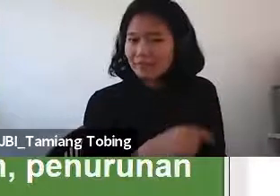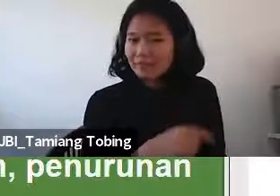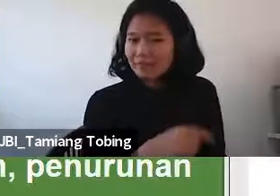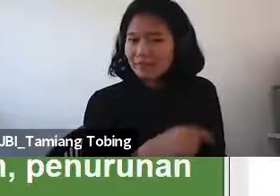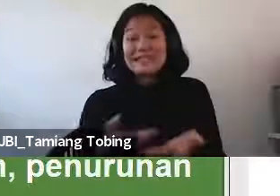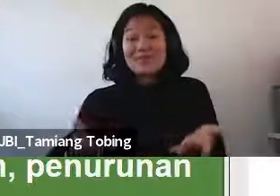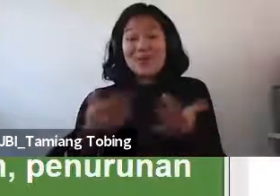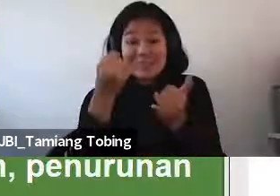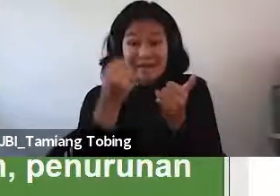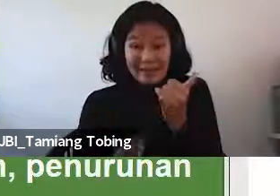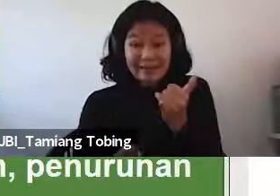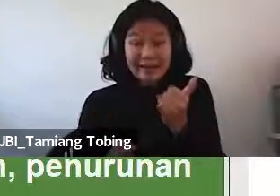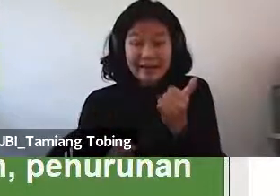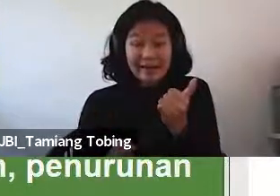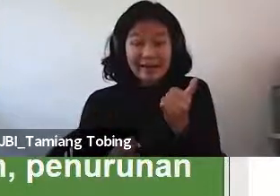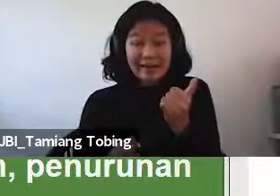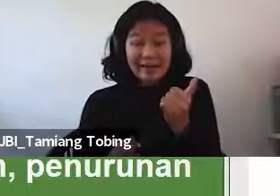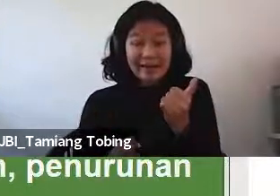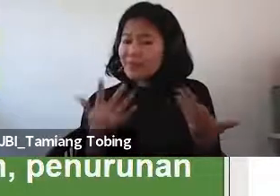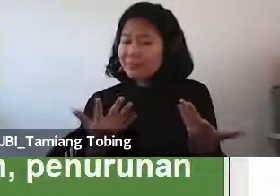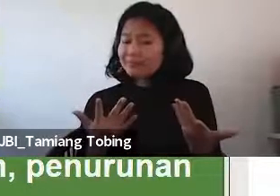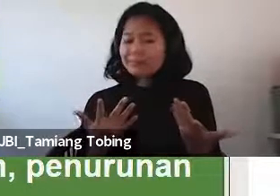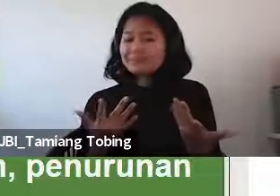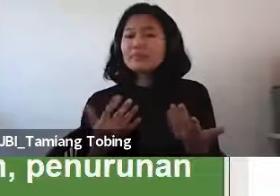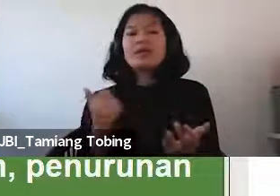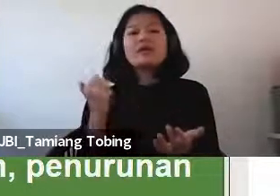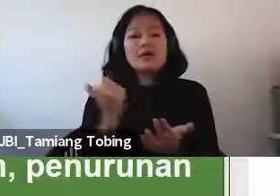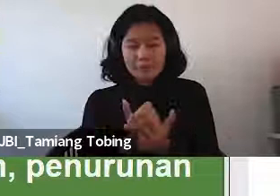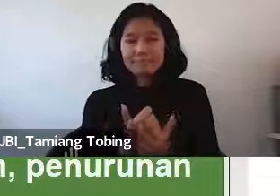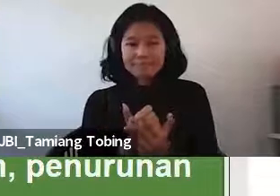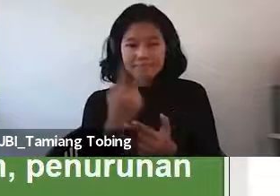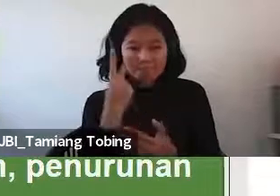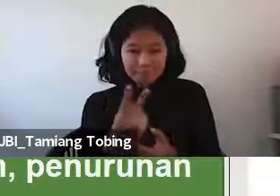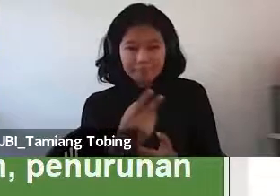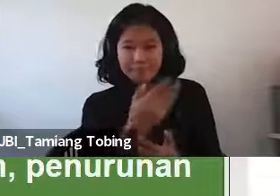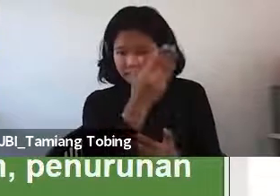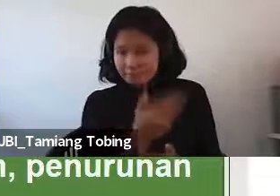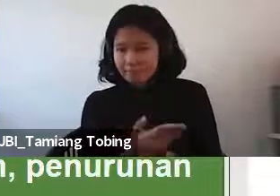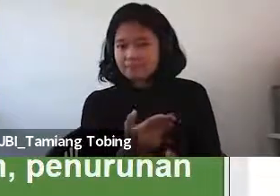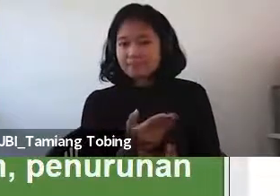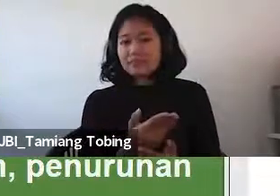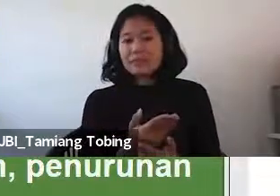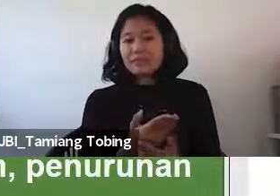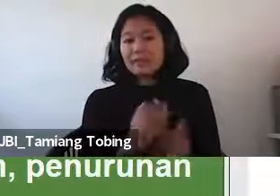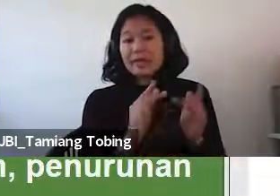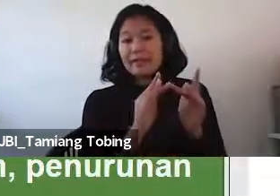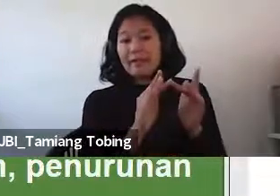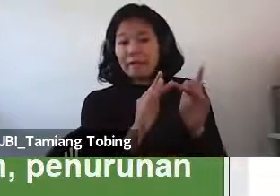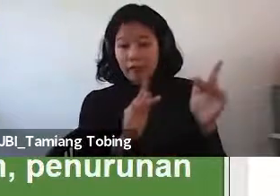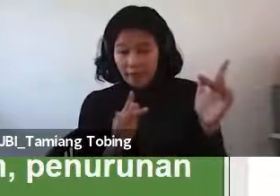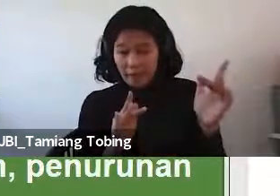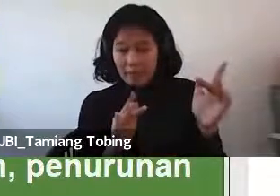saat ini seperti apa? Ternyata kita lihat bahwa sektor